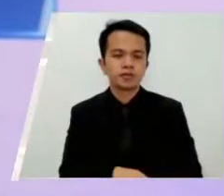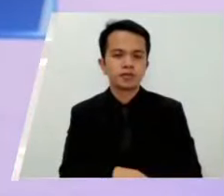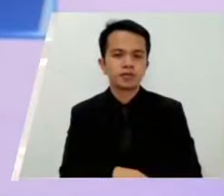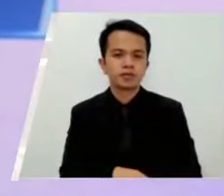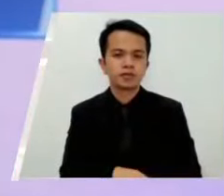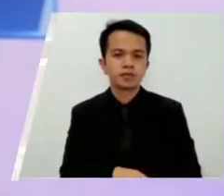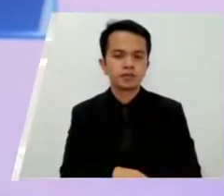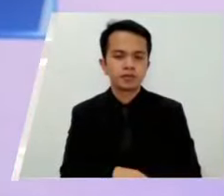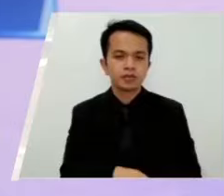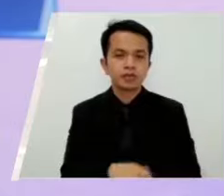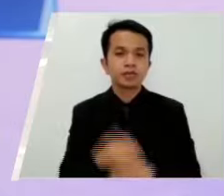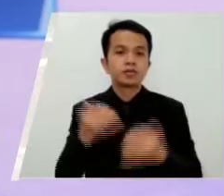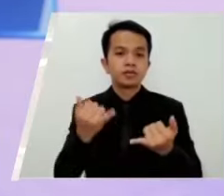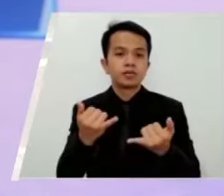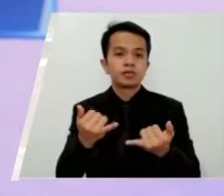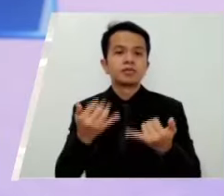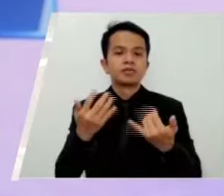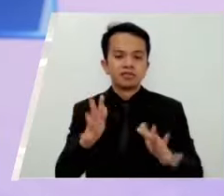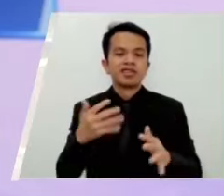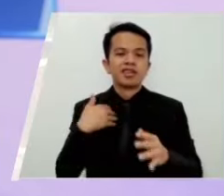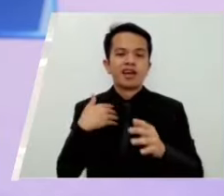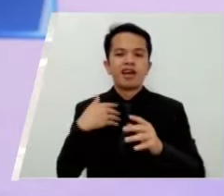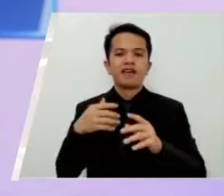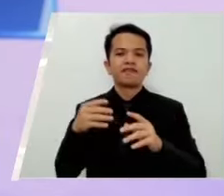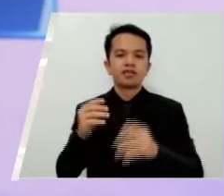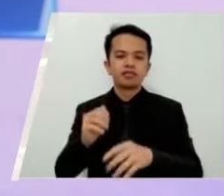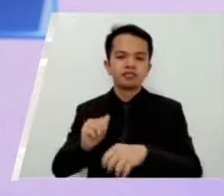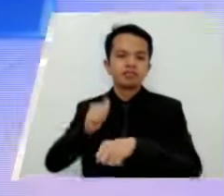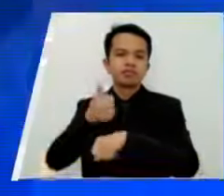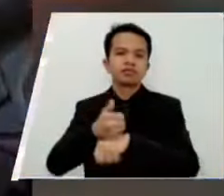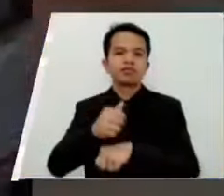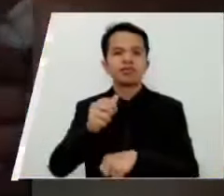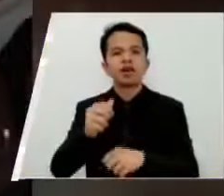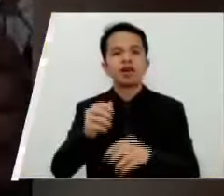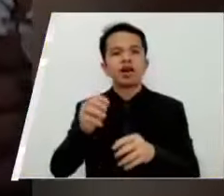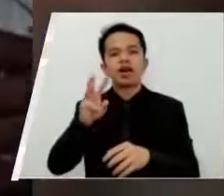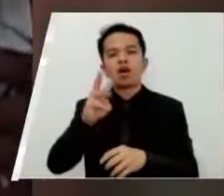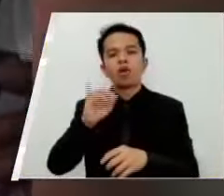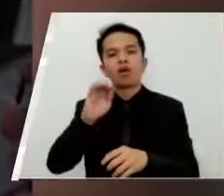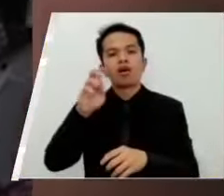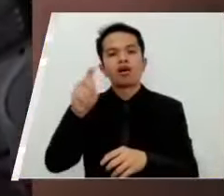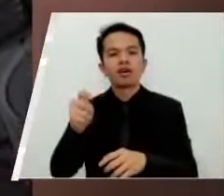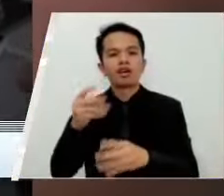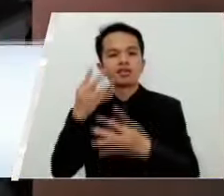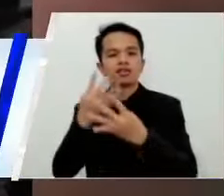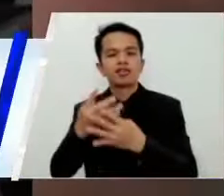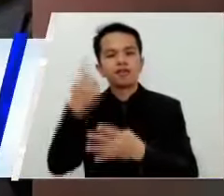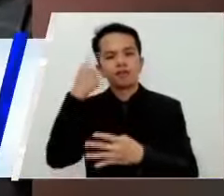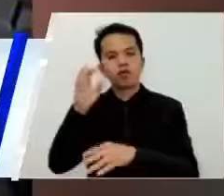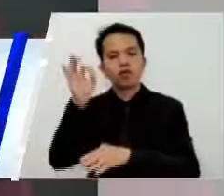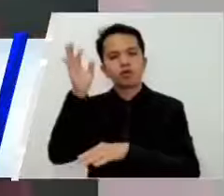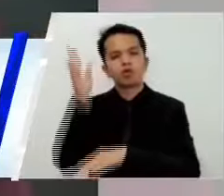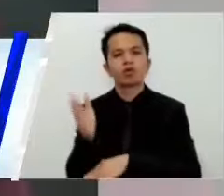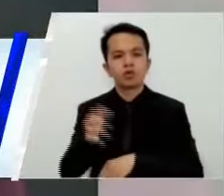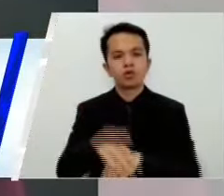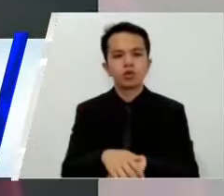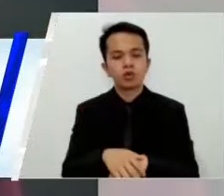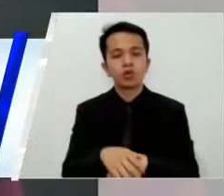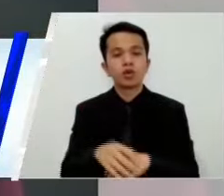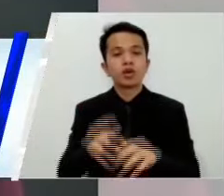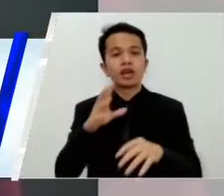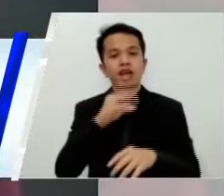Isinilbi na ng otoridad ang arrest warrant na inilabas ng Davao Regional Trial Court Branch 12 laban kay Pastor Apollo Quiboloy at limang iba